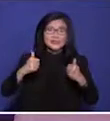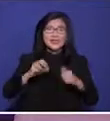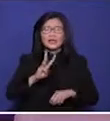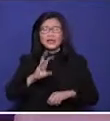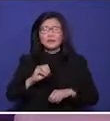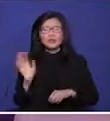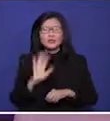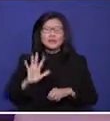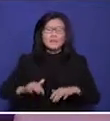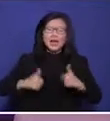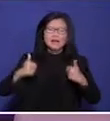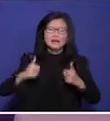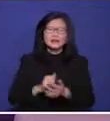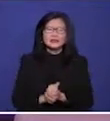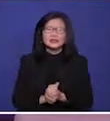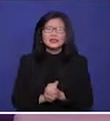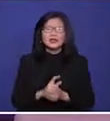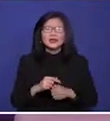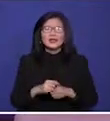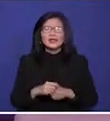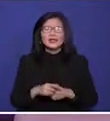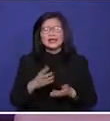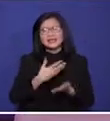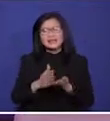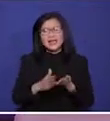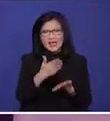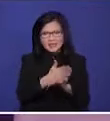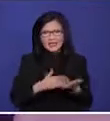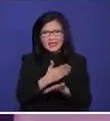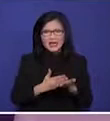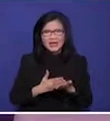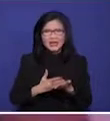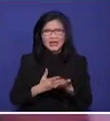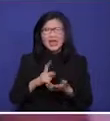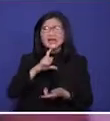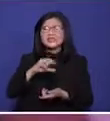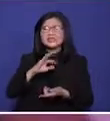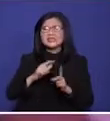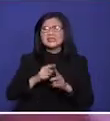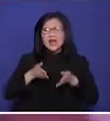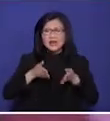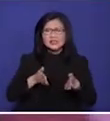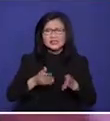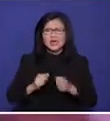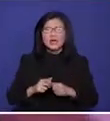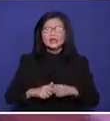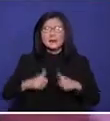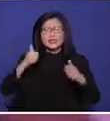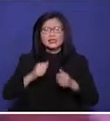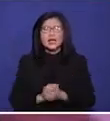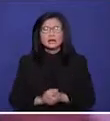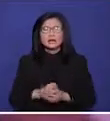berhasil dan miskin, sisanya berada di tengah-tengah. Ciri khas negara yang berhasil adalah harus swasembada